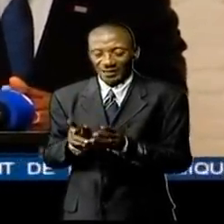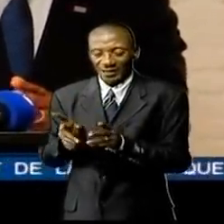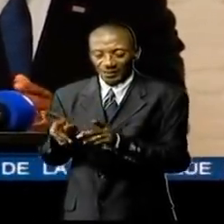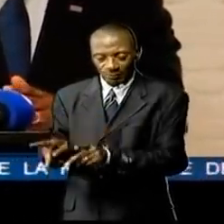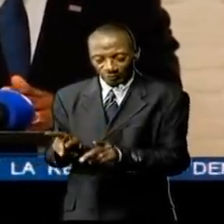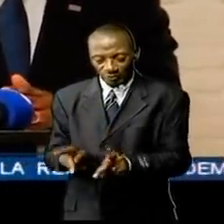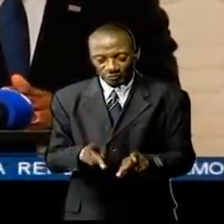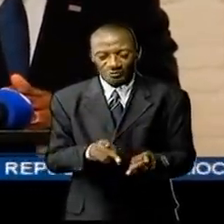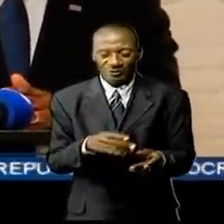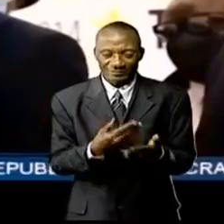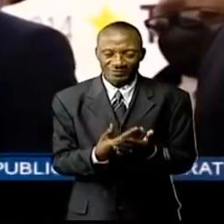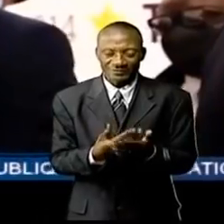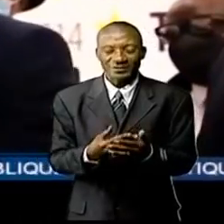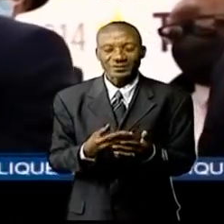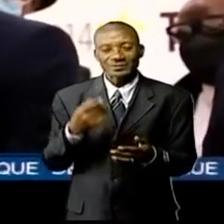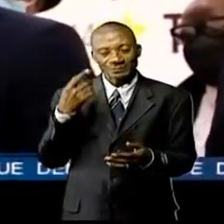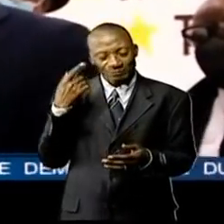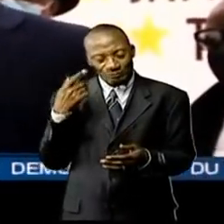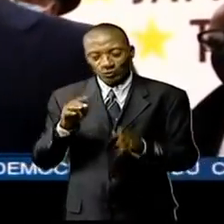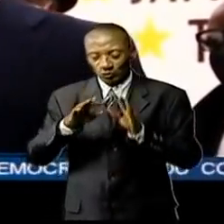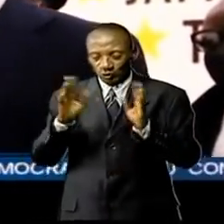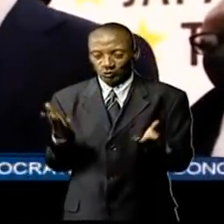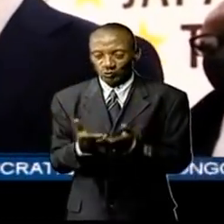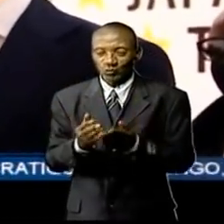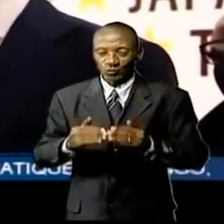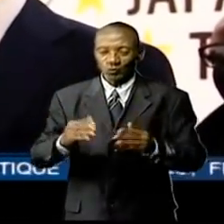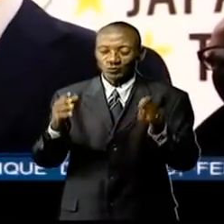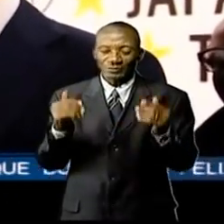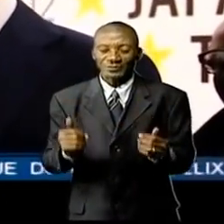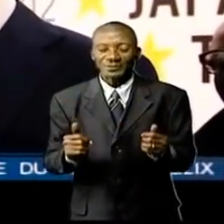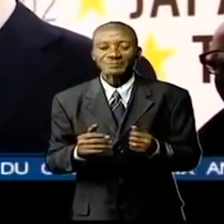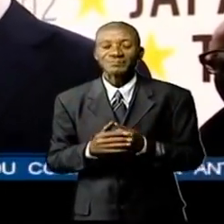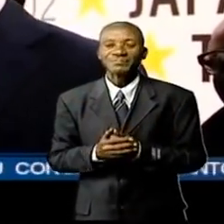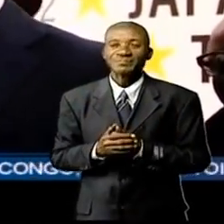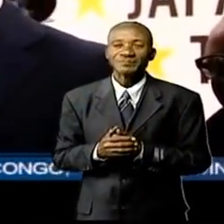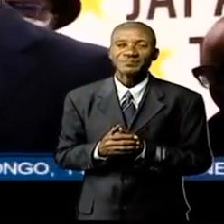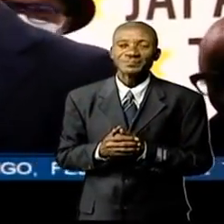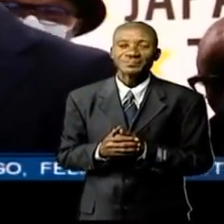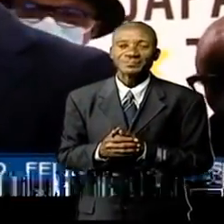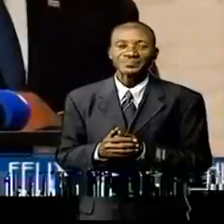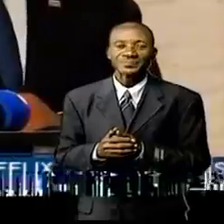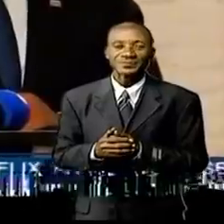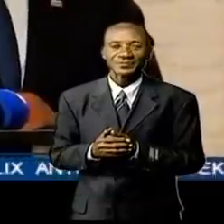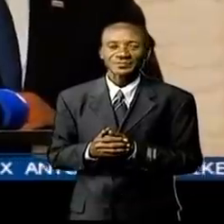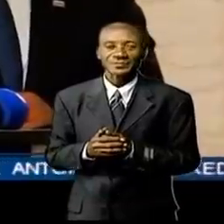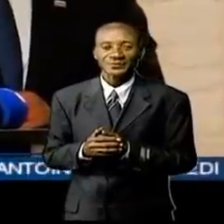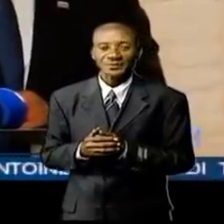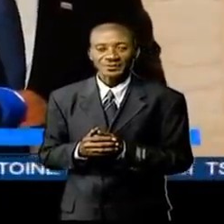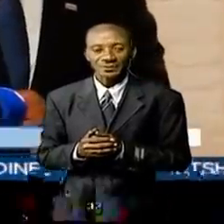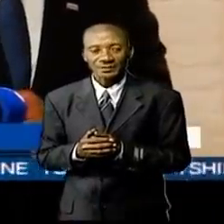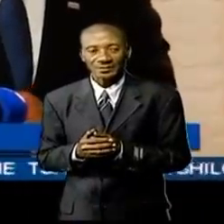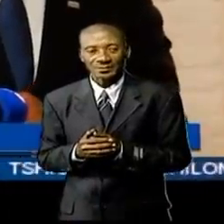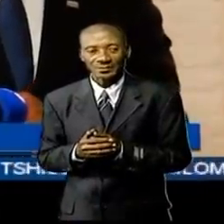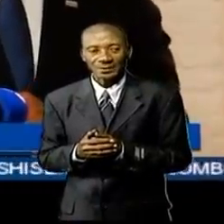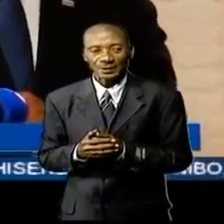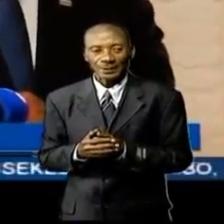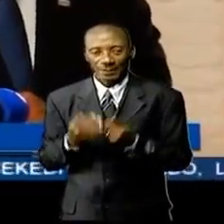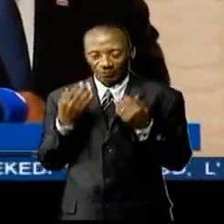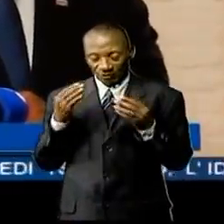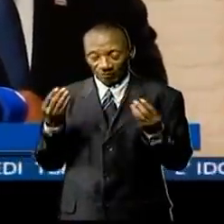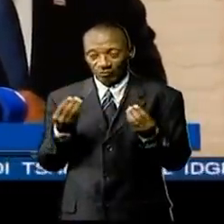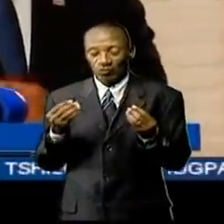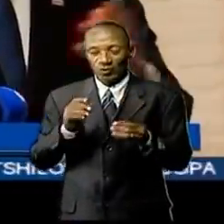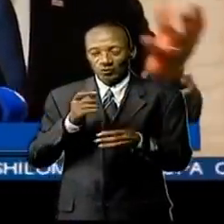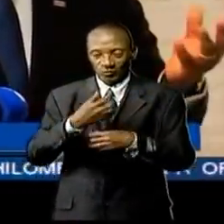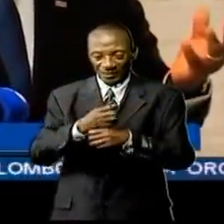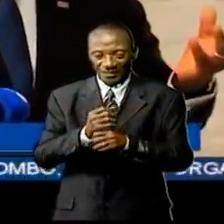quelque chose de très important. À notre niveau, effectivement, nous avons mis en place cette commission qui travaille directement avec notre